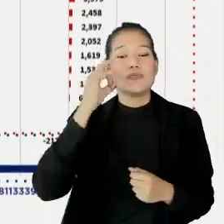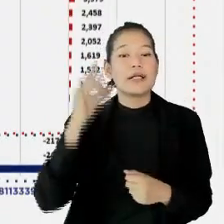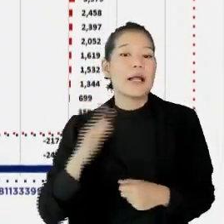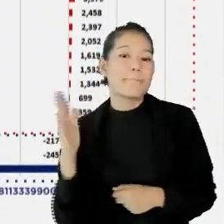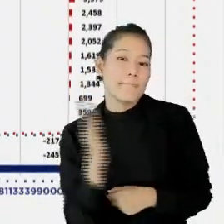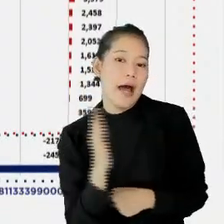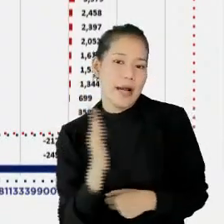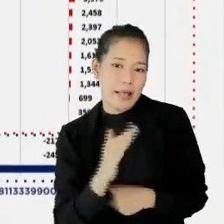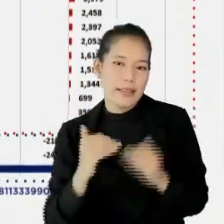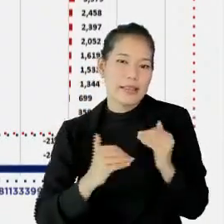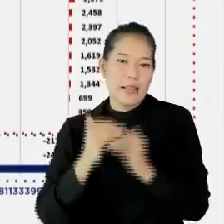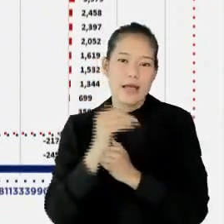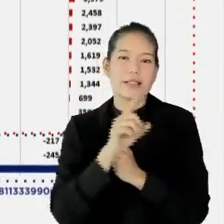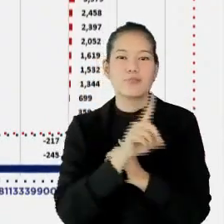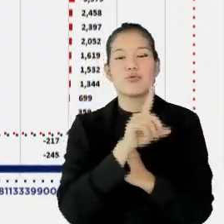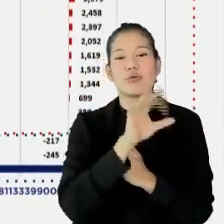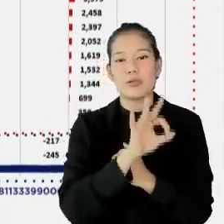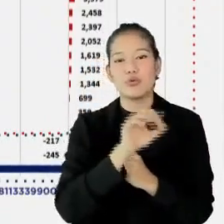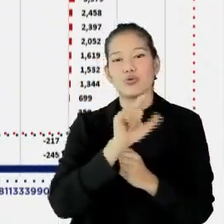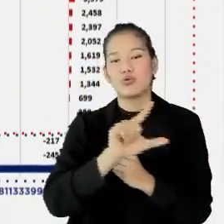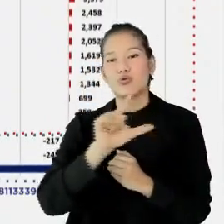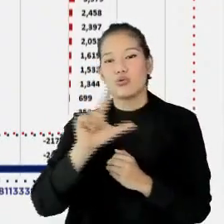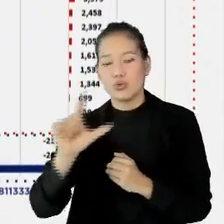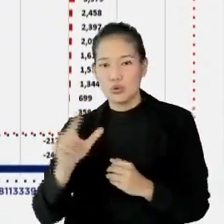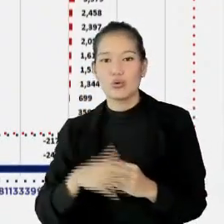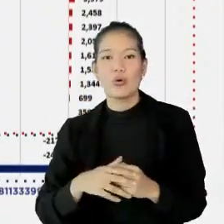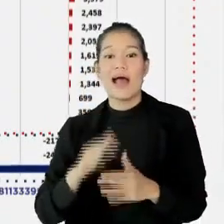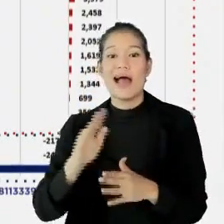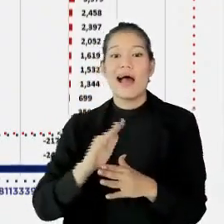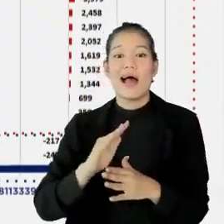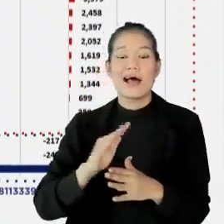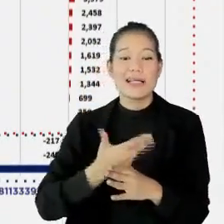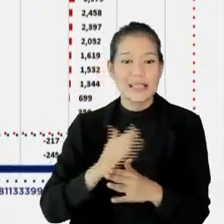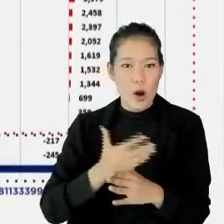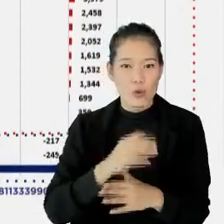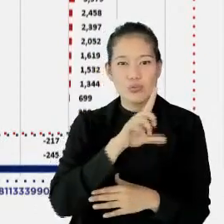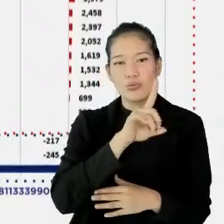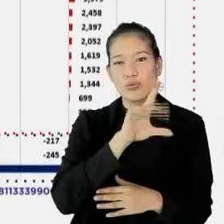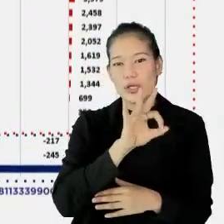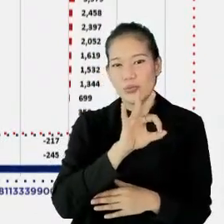Barat, ini juga naiknya 10.707. Riau naiknya sekitar